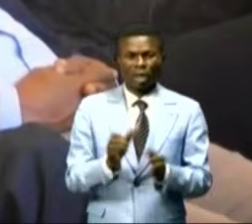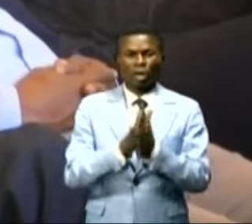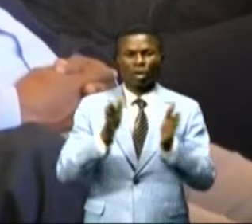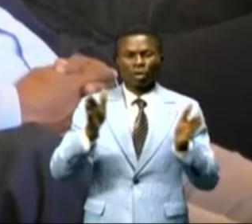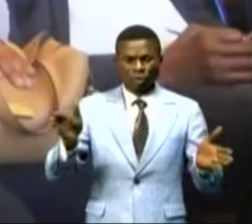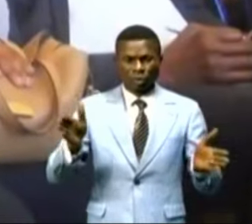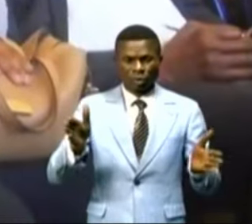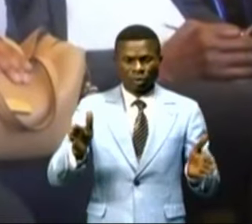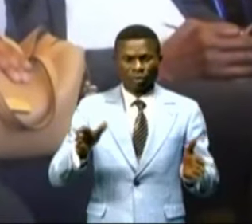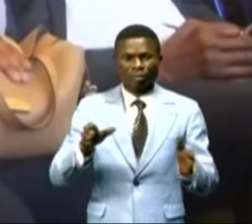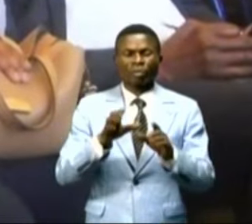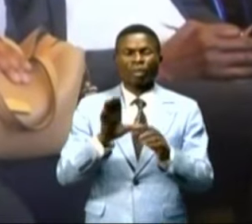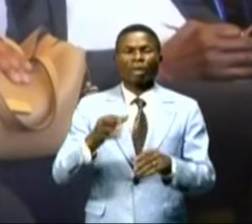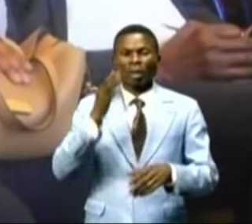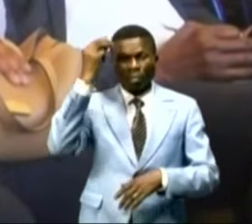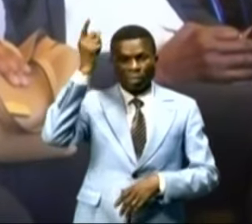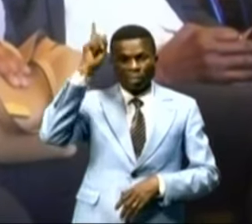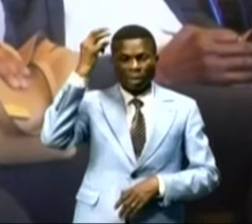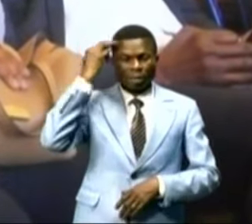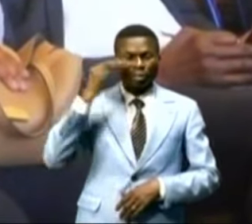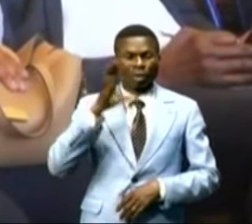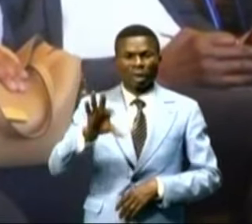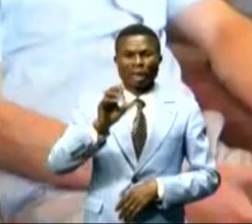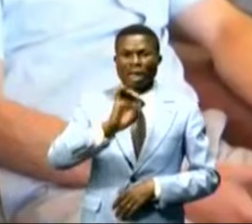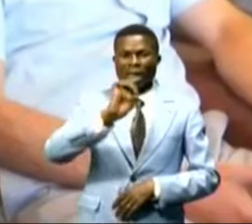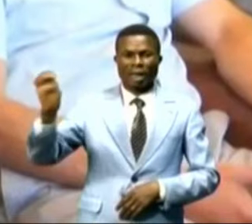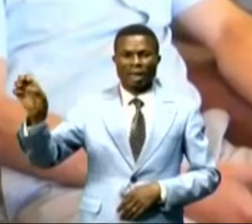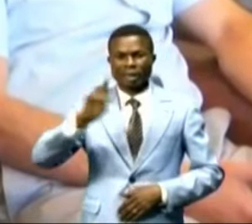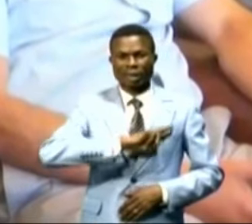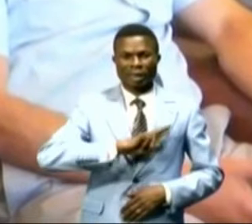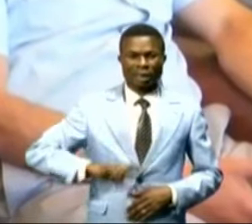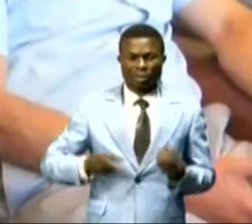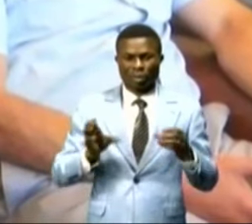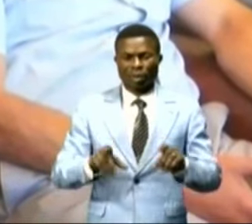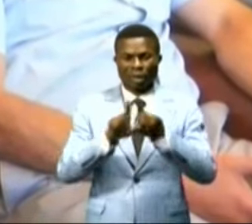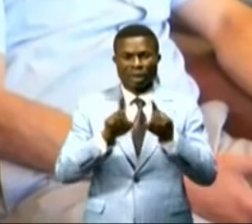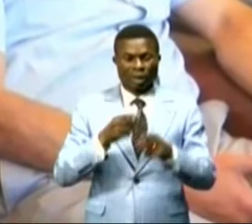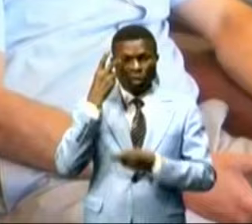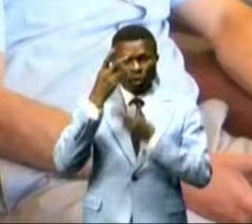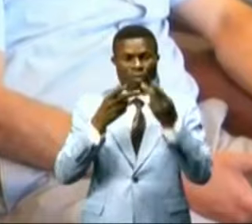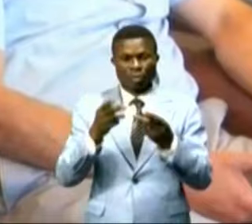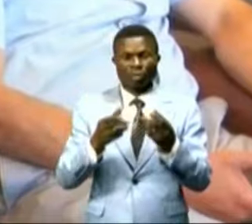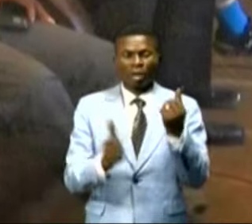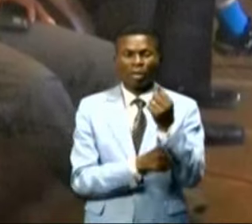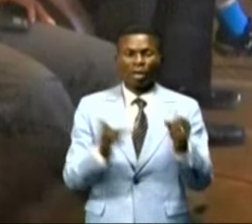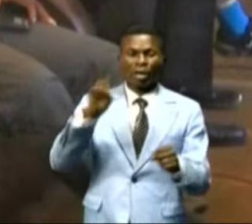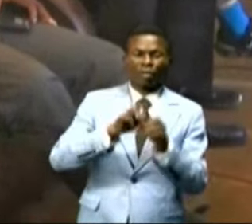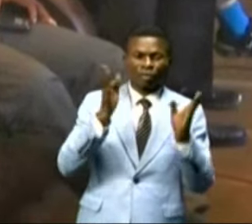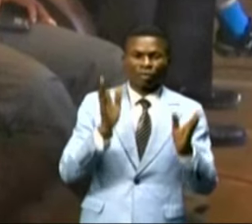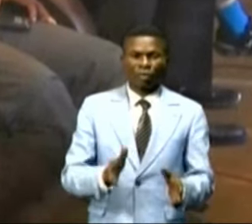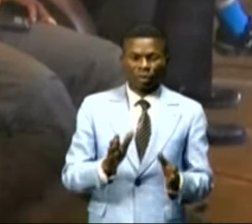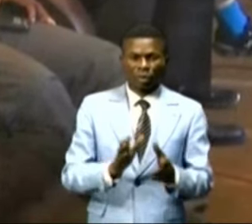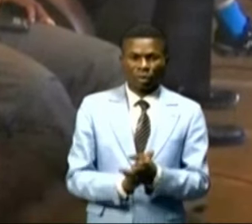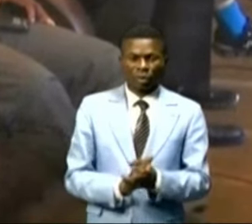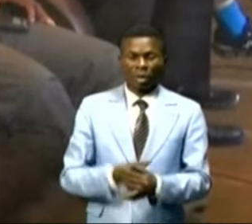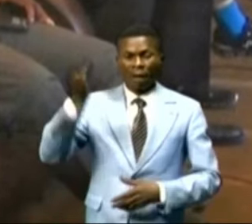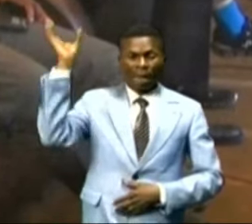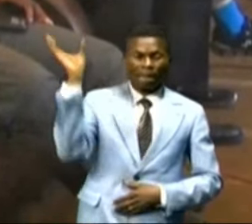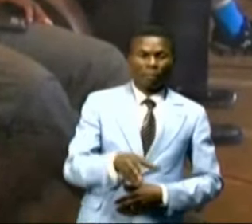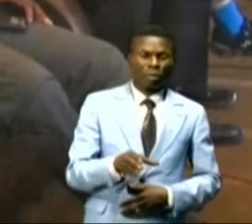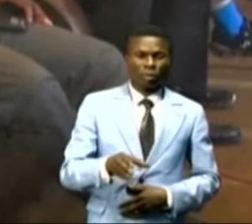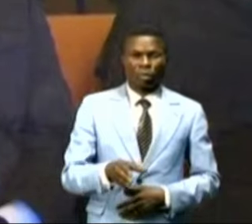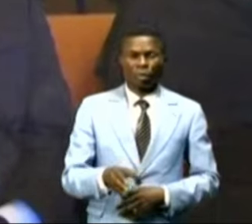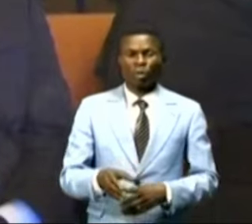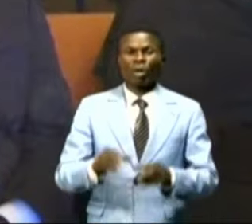officielle. Elle a choisi l'est de la RDC. Elle a également visité les victimes du dernier grave incendie